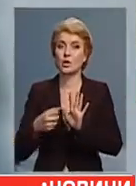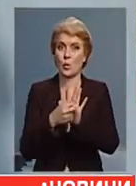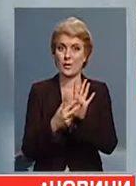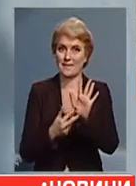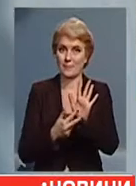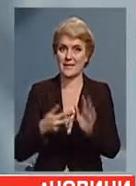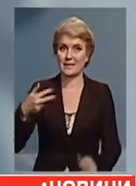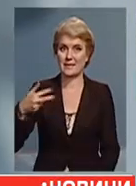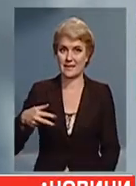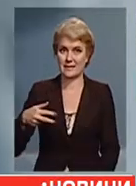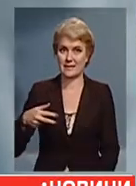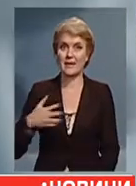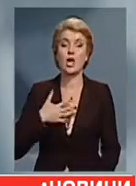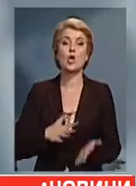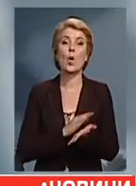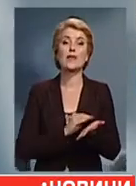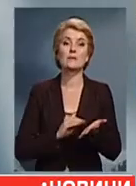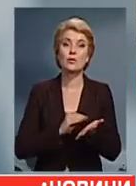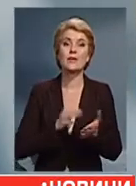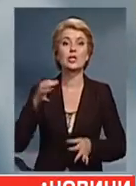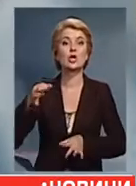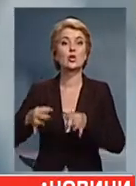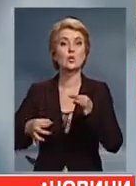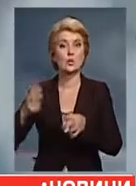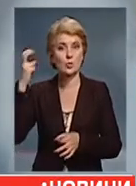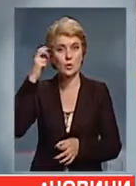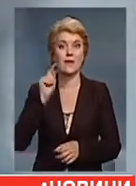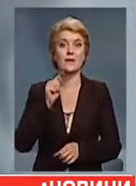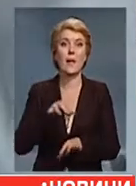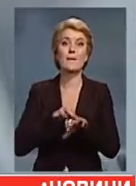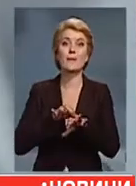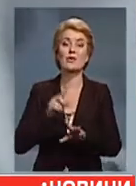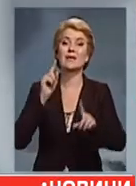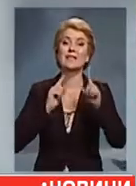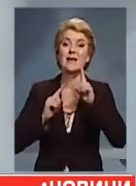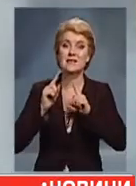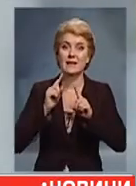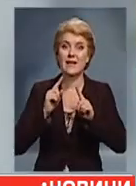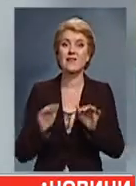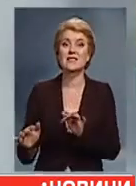18:30. Григорій Пирлік, Шевченківського райсуду Києва. Там провели чергове засідання у справі Олександра Попова.